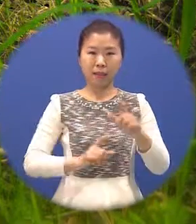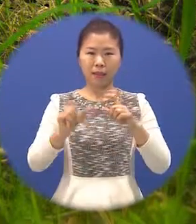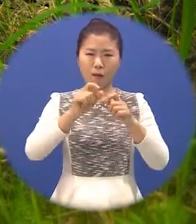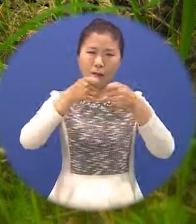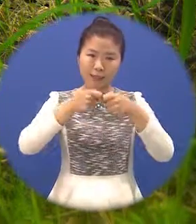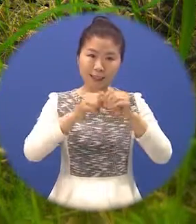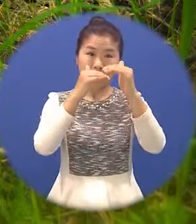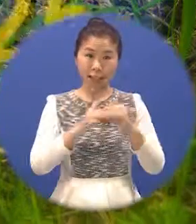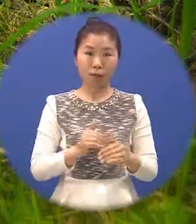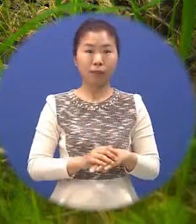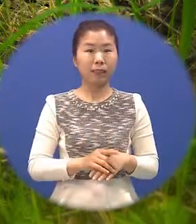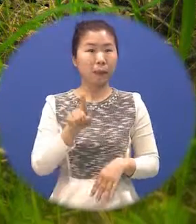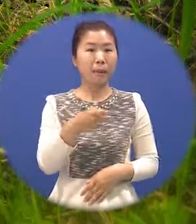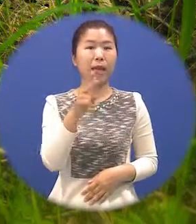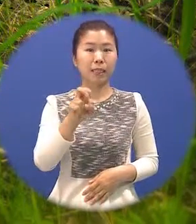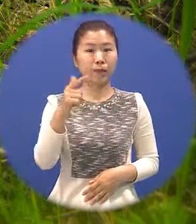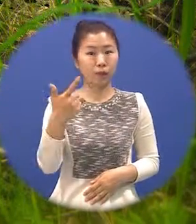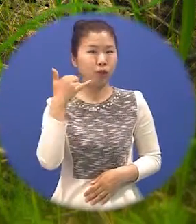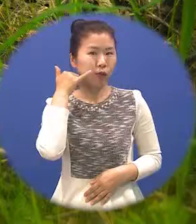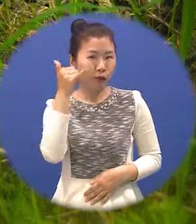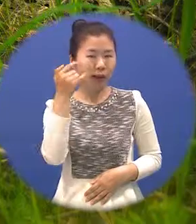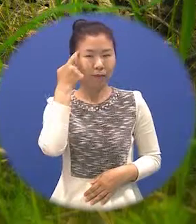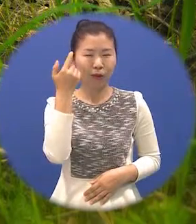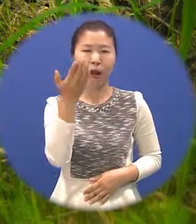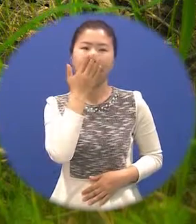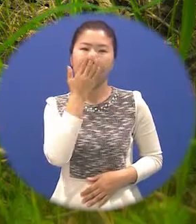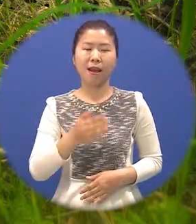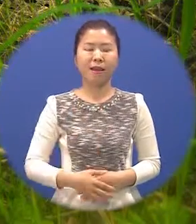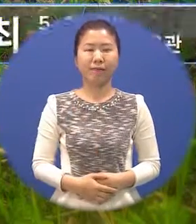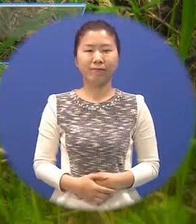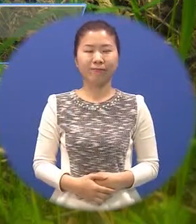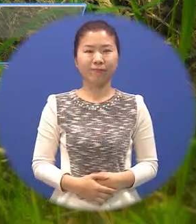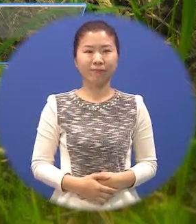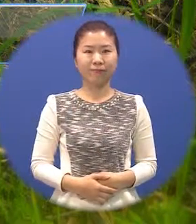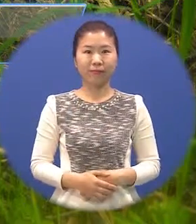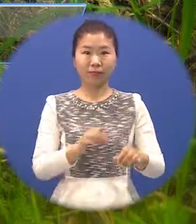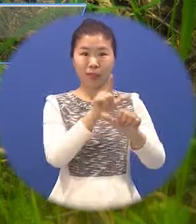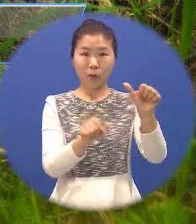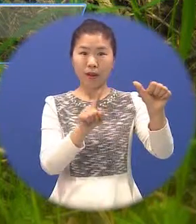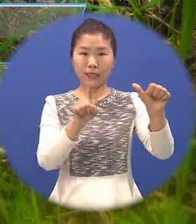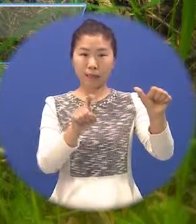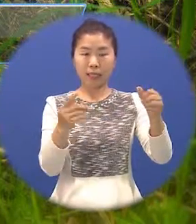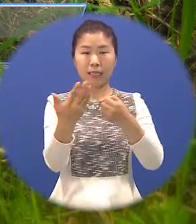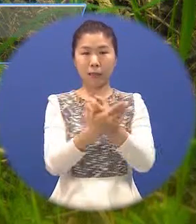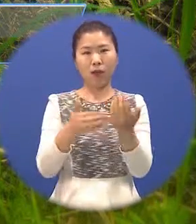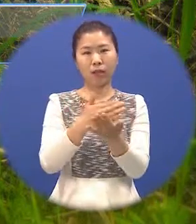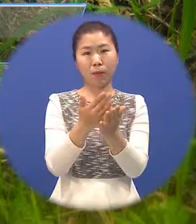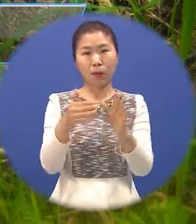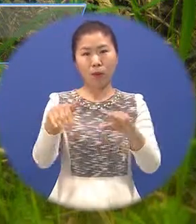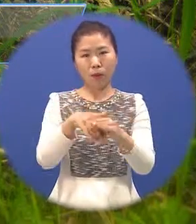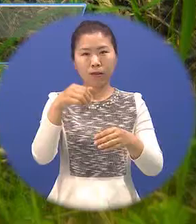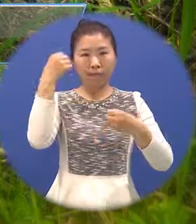더 자세한 사항은 국번 없이 126번으로 전화 문의하시면 됩니다. 5월 11일 은평